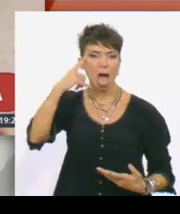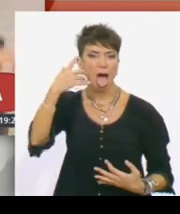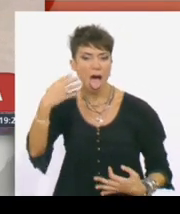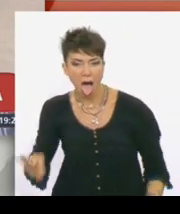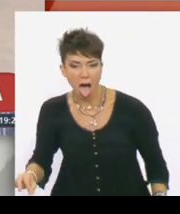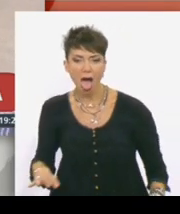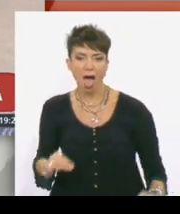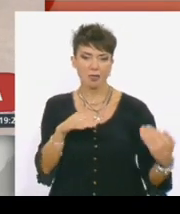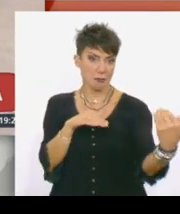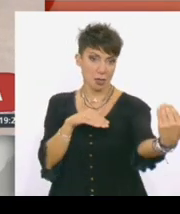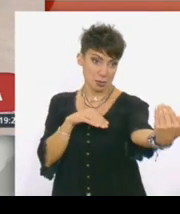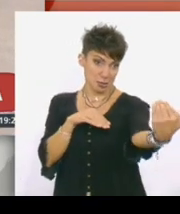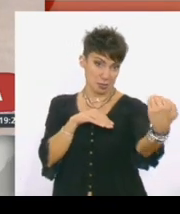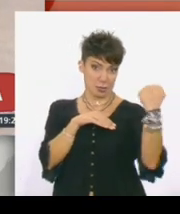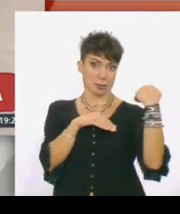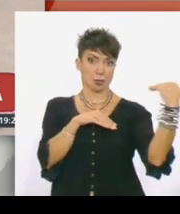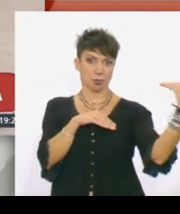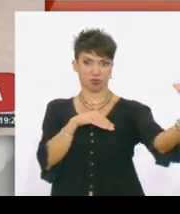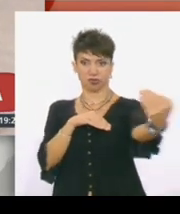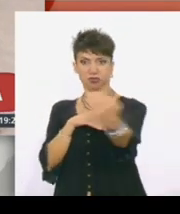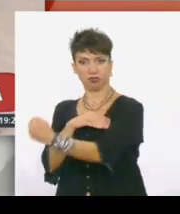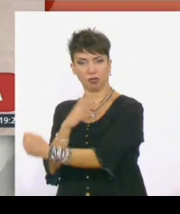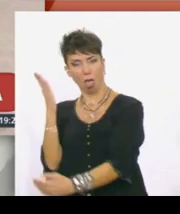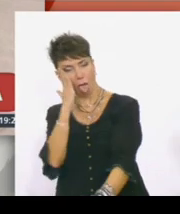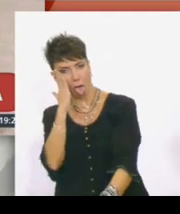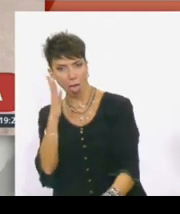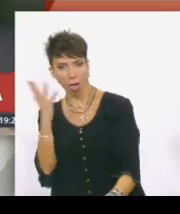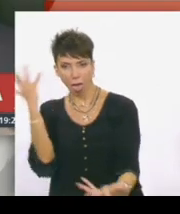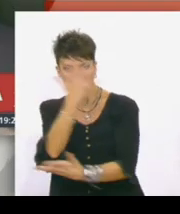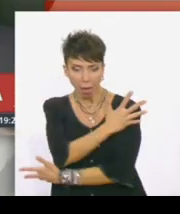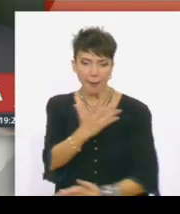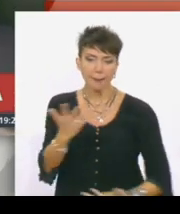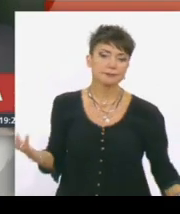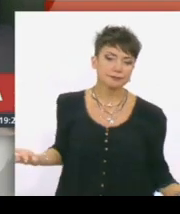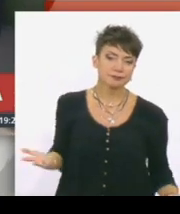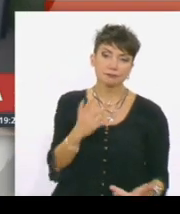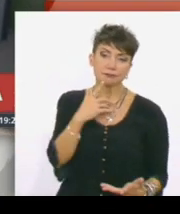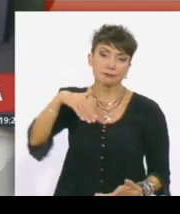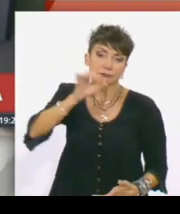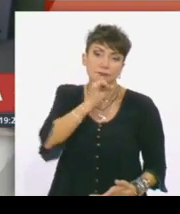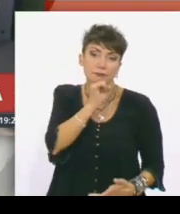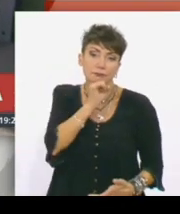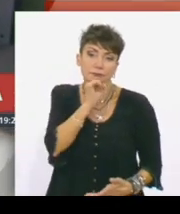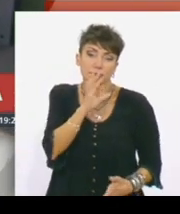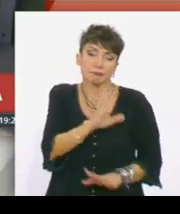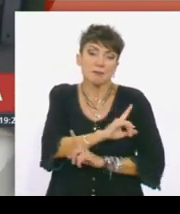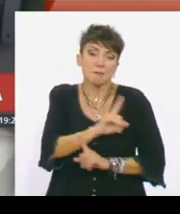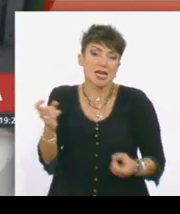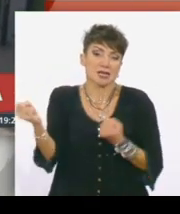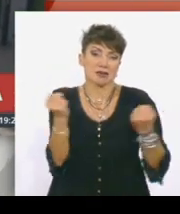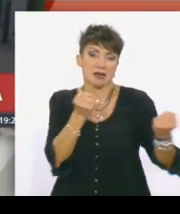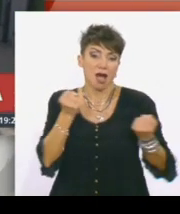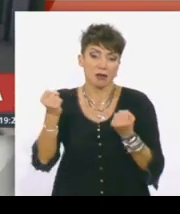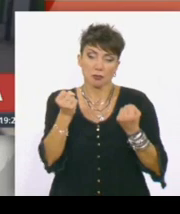για να πάει στο αντίθετο ρεύμα, μάλλον ή κοιμήθηκε ή αφαιρέθηκε, κάτι τέτοιο. Εντάξει, όταν είναι σε μεγάλη ηλικία δεν θα πρέπει. Θα πρέπει κάπου